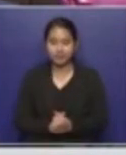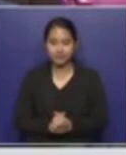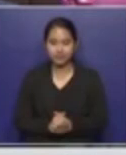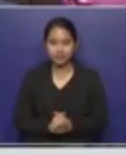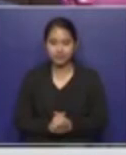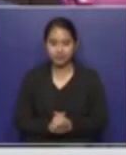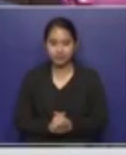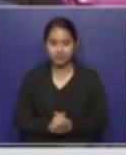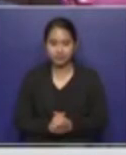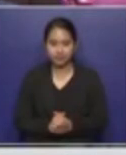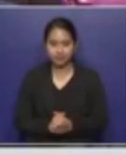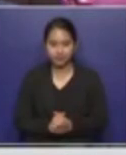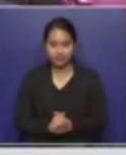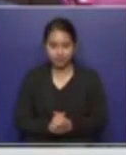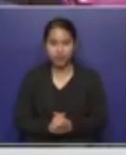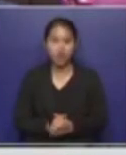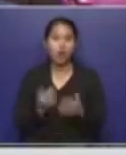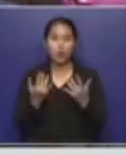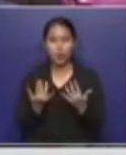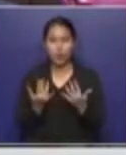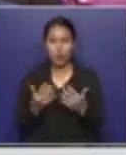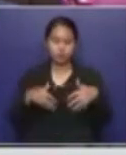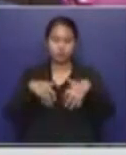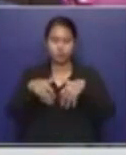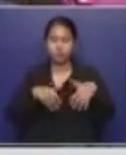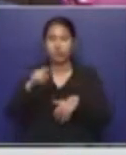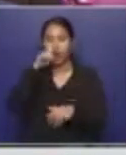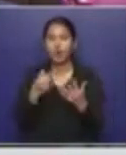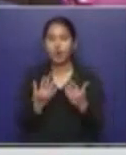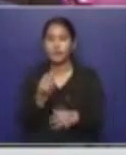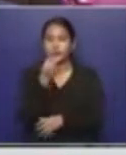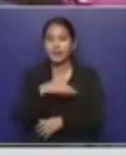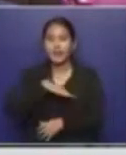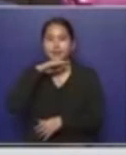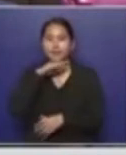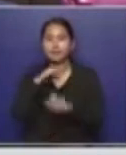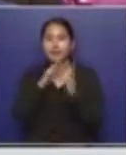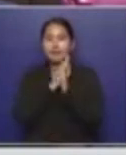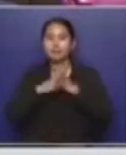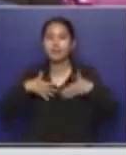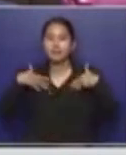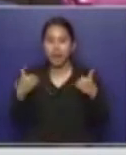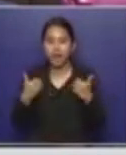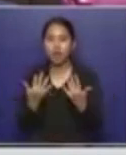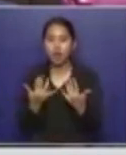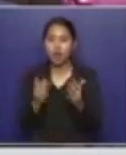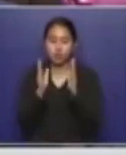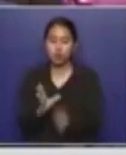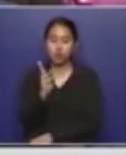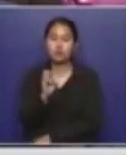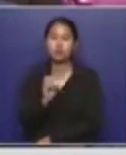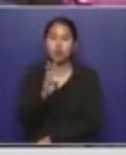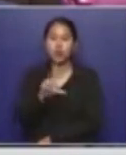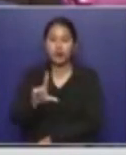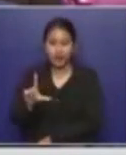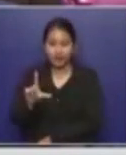ได้คิดเอาไว้รอให้พี่น้องประชาชนคนไทยได้กินอิ่มนอนอุ่นทั้ง66ล้านคนแล้วค่อ